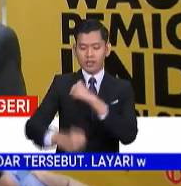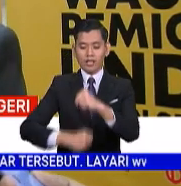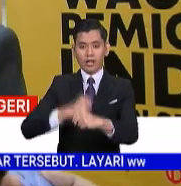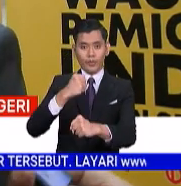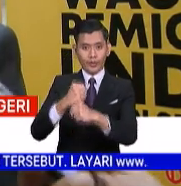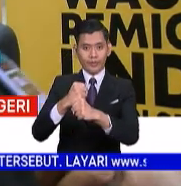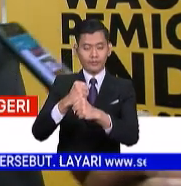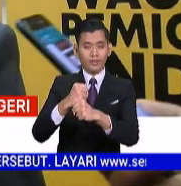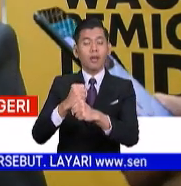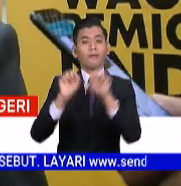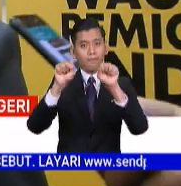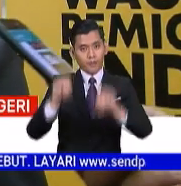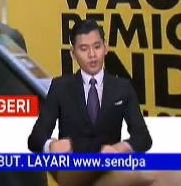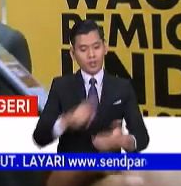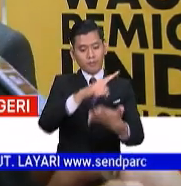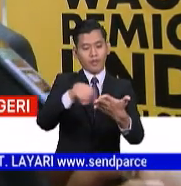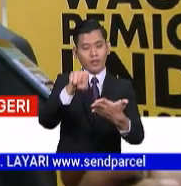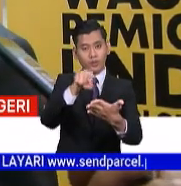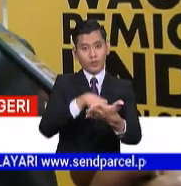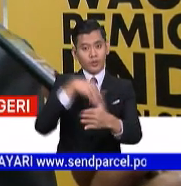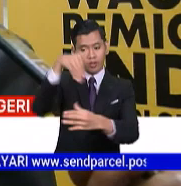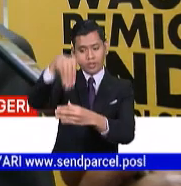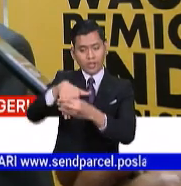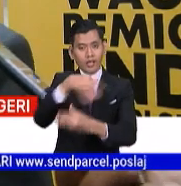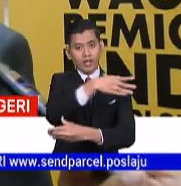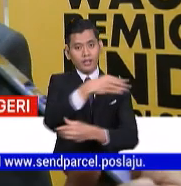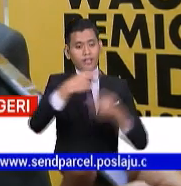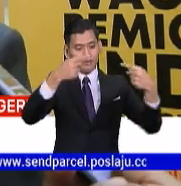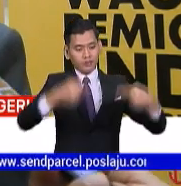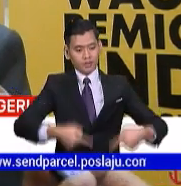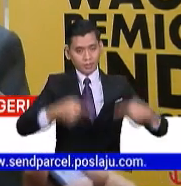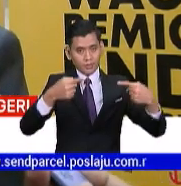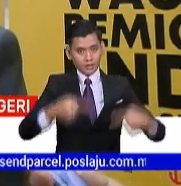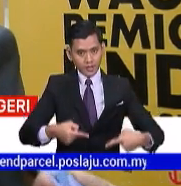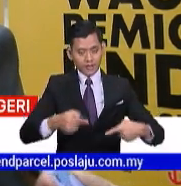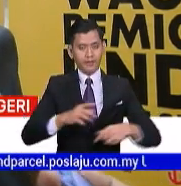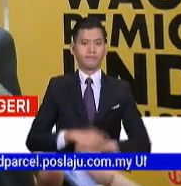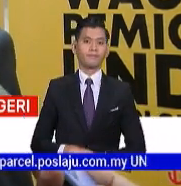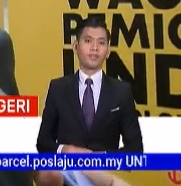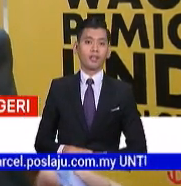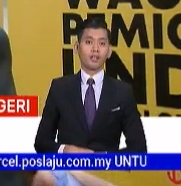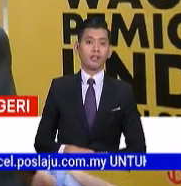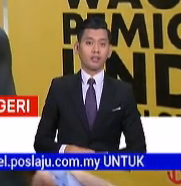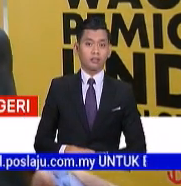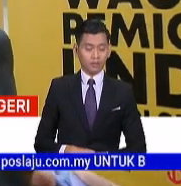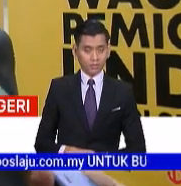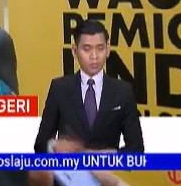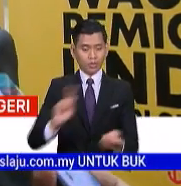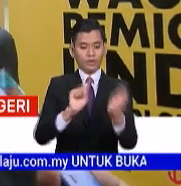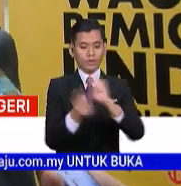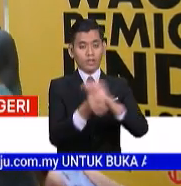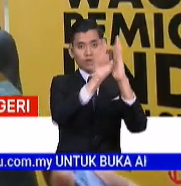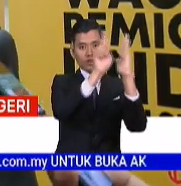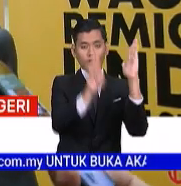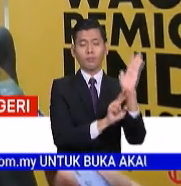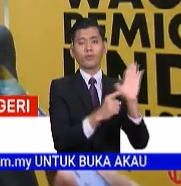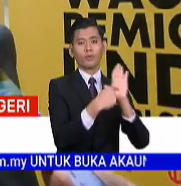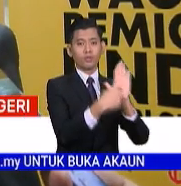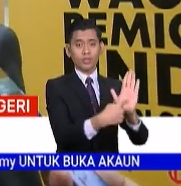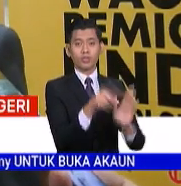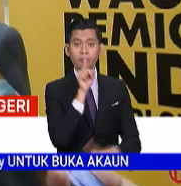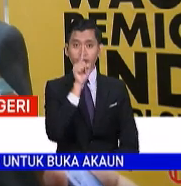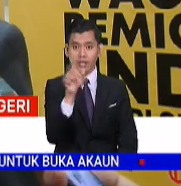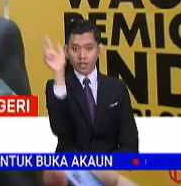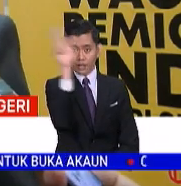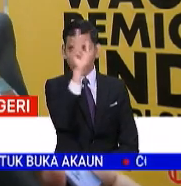Jadi pindaan akan dibuat dalam sidang yang akan datang ini dan ini adalah sebagai tanda bahawa